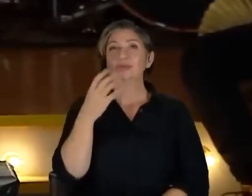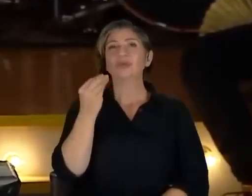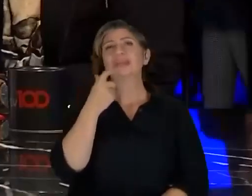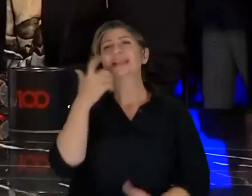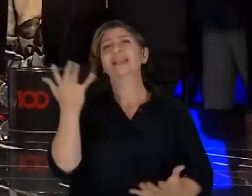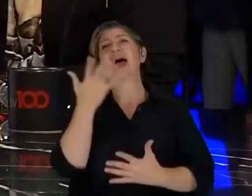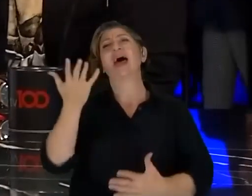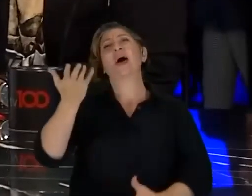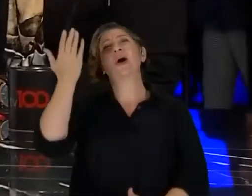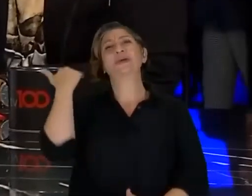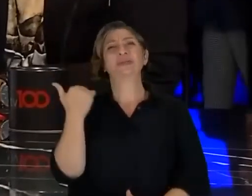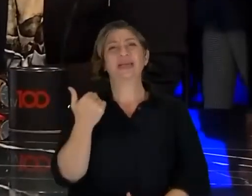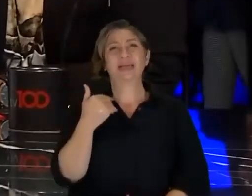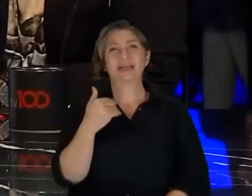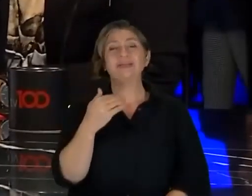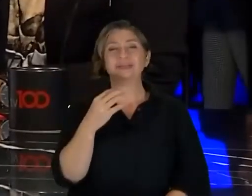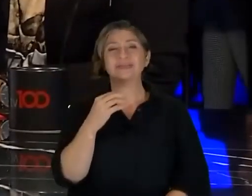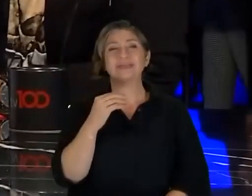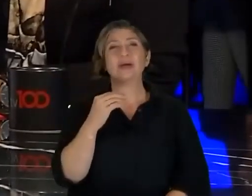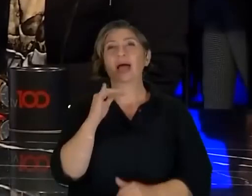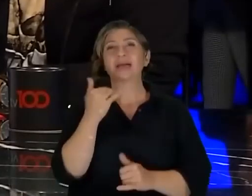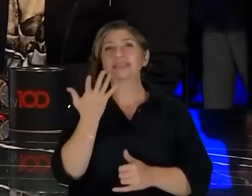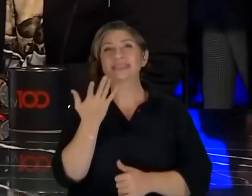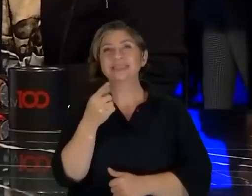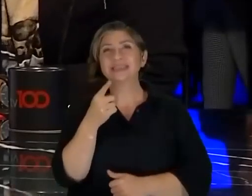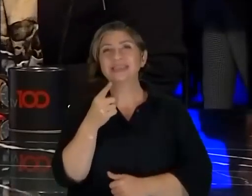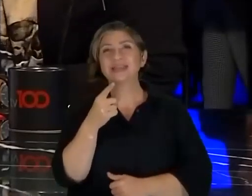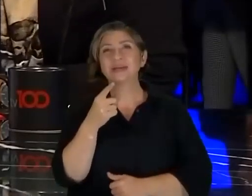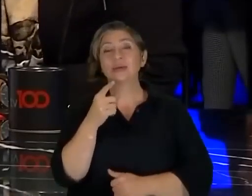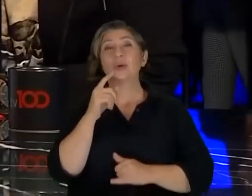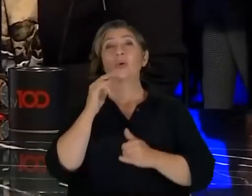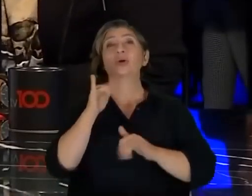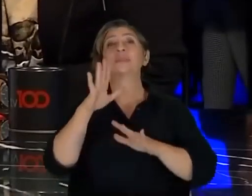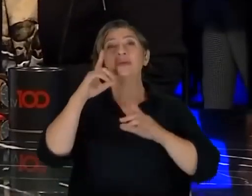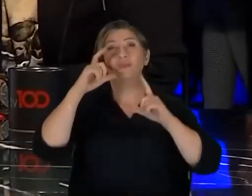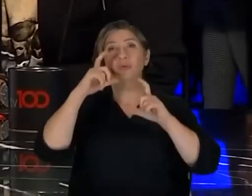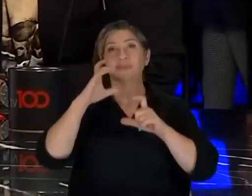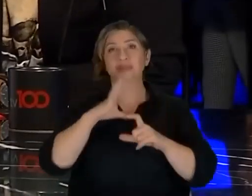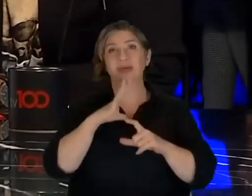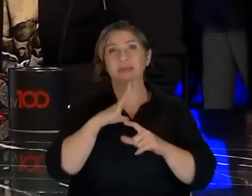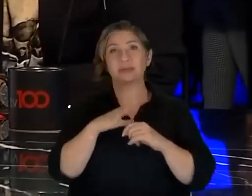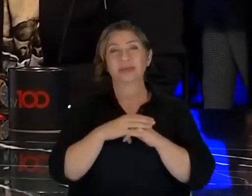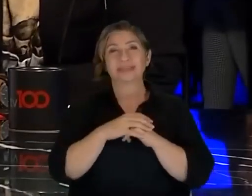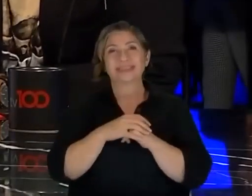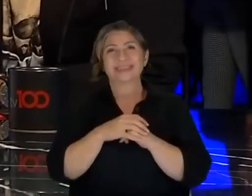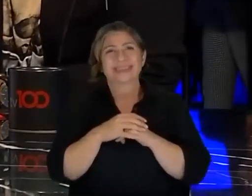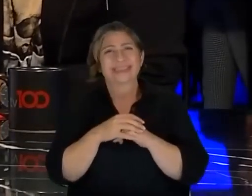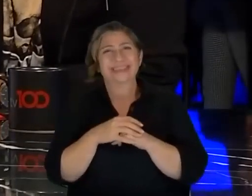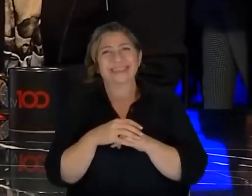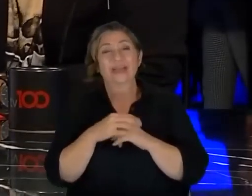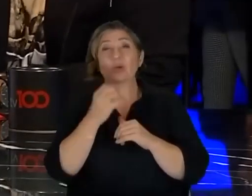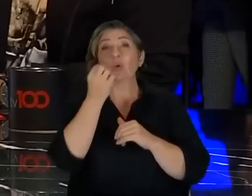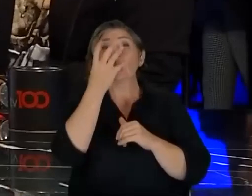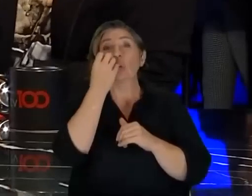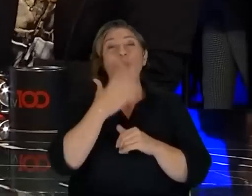Çok yıllar oldu tatlı benim. Çok yıllar önce. Oynadık hangisiydi? Ya daha doğrusu oynamadık bir fotoğrafımız vardı.